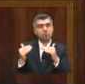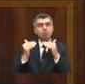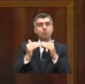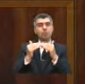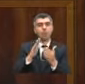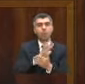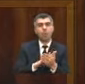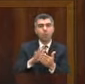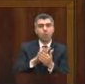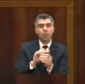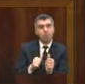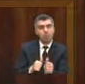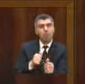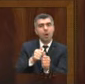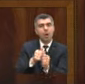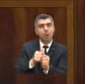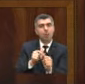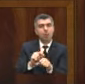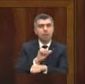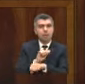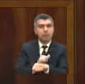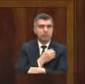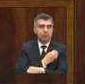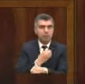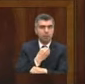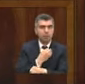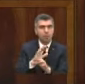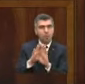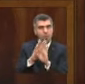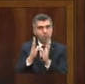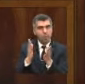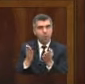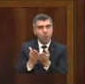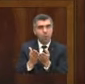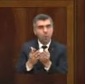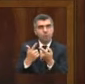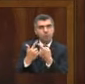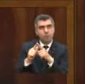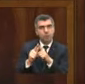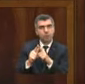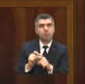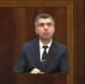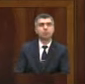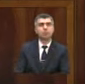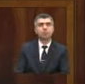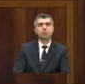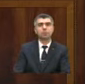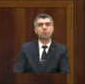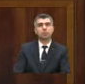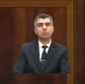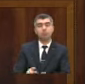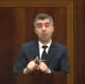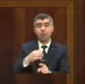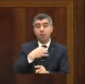مندمج لمواكبة ورش التغطية الصحية الشاملة ولتحقيق الحكامة المنشودة. ويمكن أن